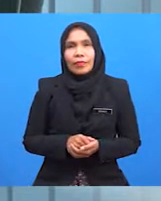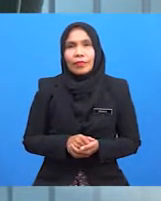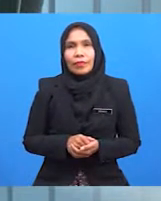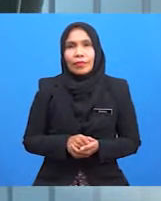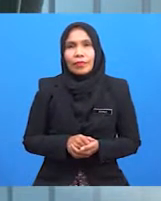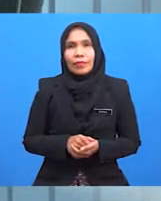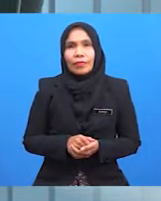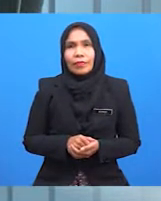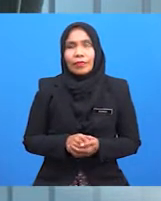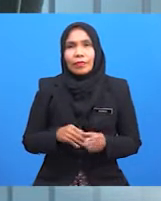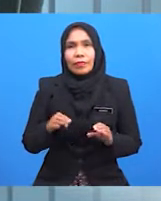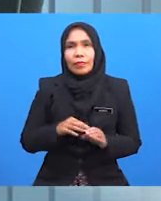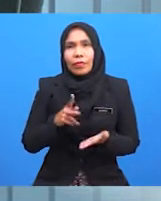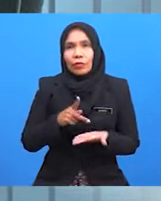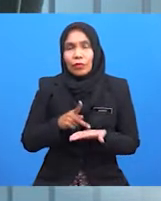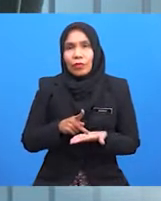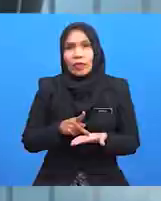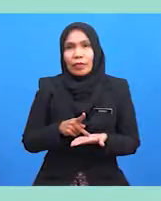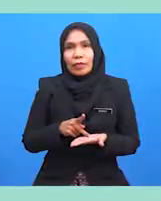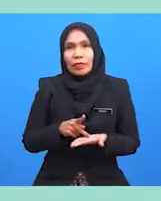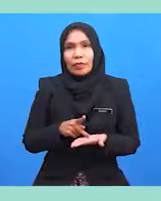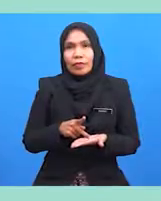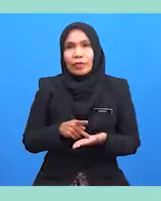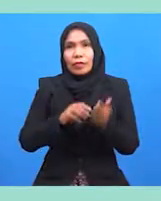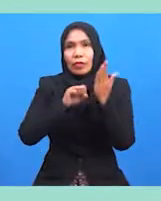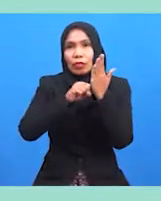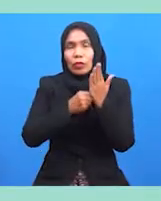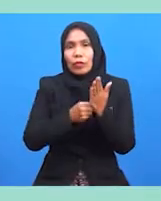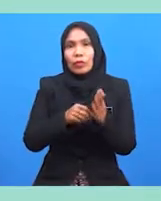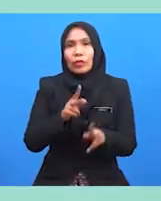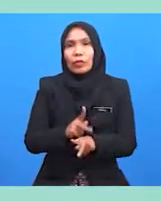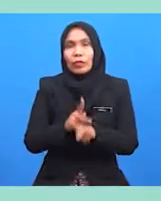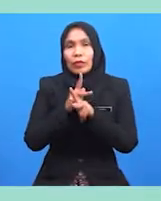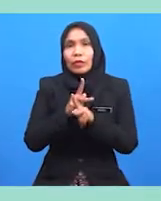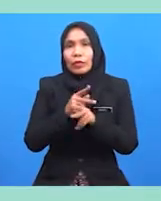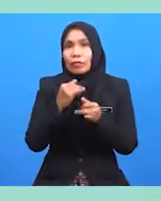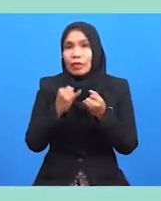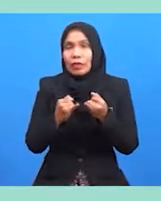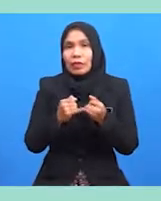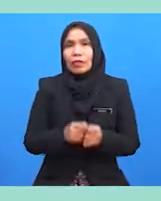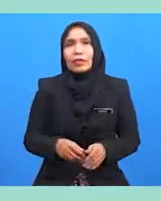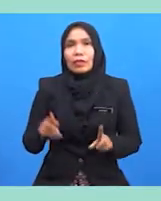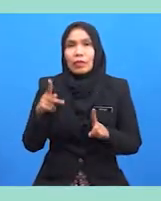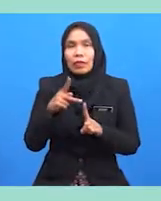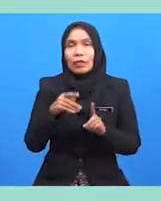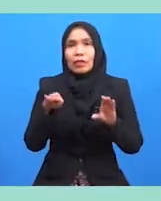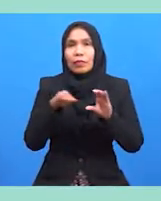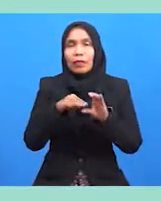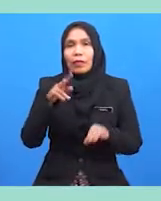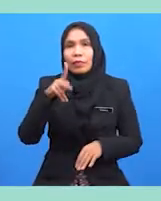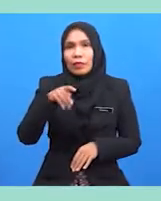perdagangan, bank pusat merupakan sumber pinjaman terakhir kepada bank perdagangan